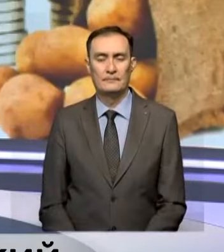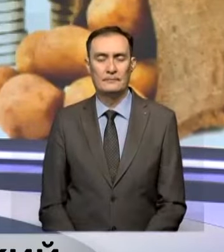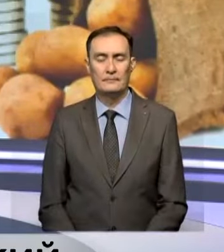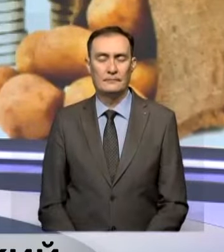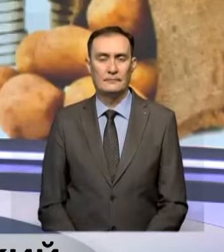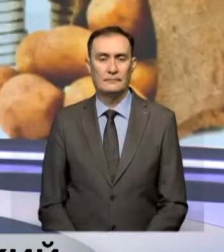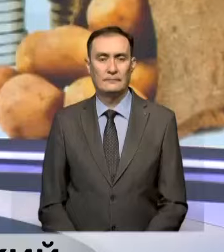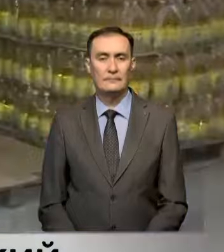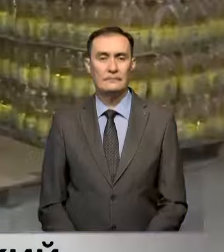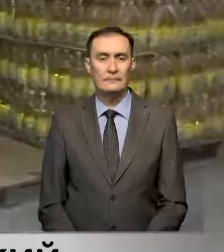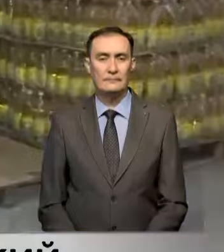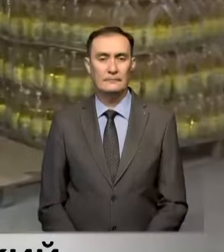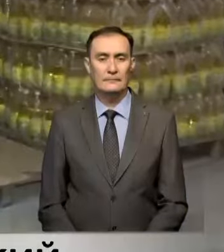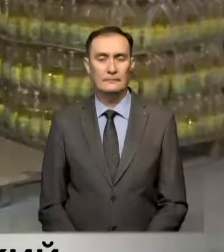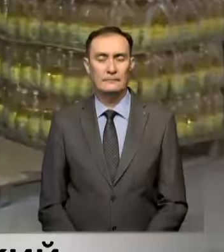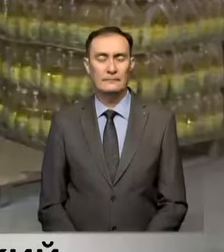расскажет подробнее.